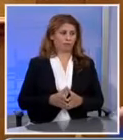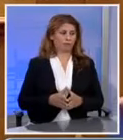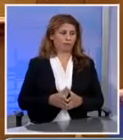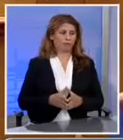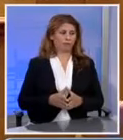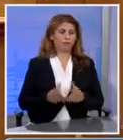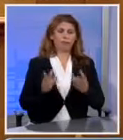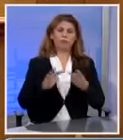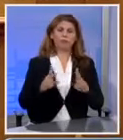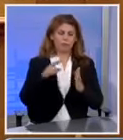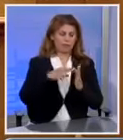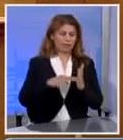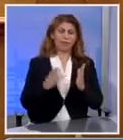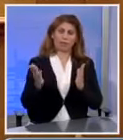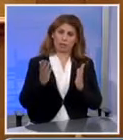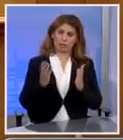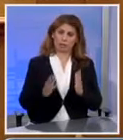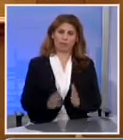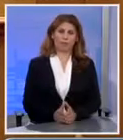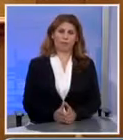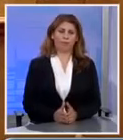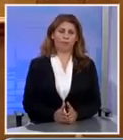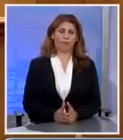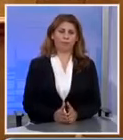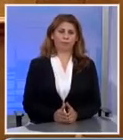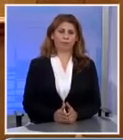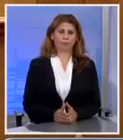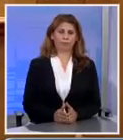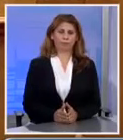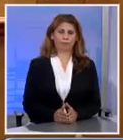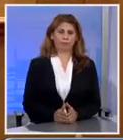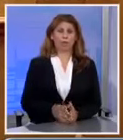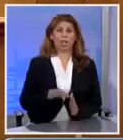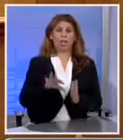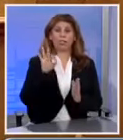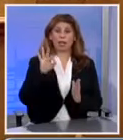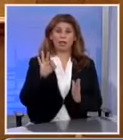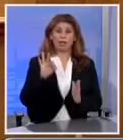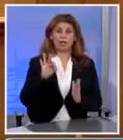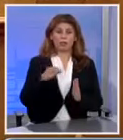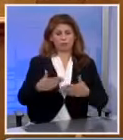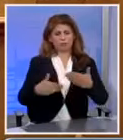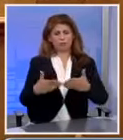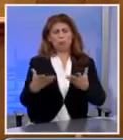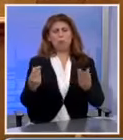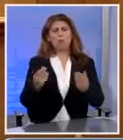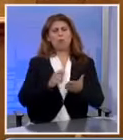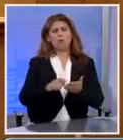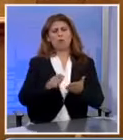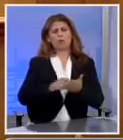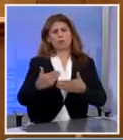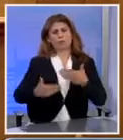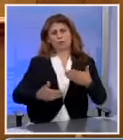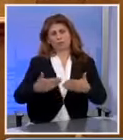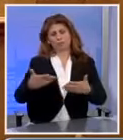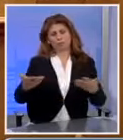Επιτρέψτε μου να σας διαβάσω κάτι. Το διαλέγω μεταξύ πολλών που έχουν γραφτεί κατά καιρούς για